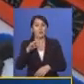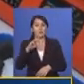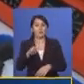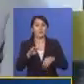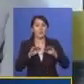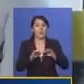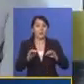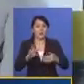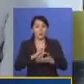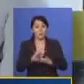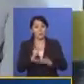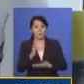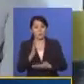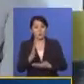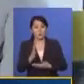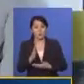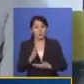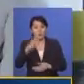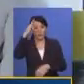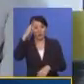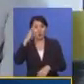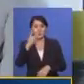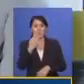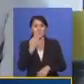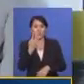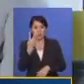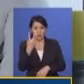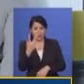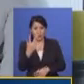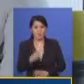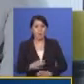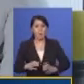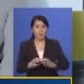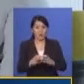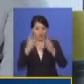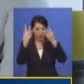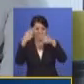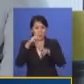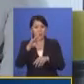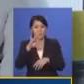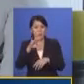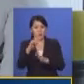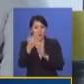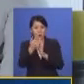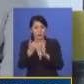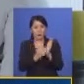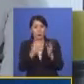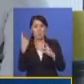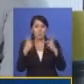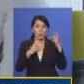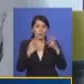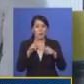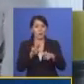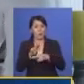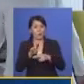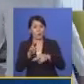баланы қамтымақ. В этом году биыл қазақ тілінде 3 топ ашпақшымыз. Мұнда университетте серпін бағдарламасымен оқитын студенттер